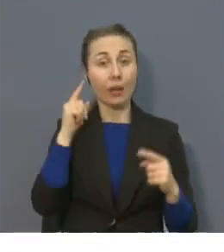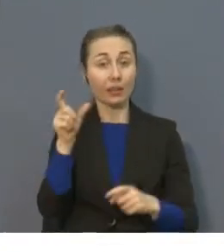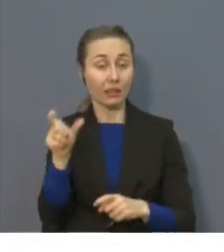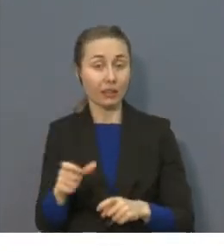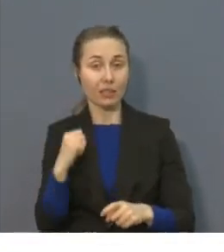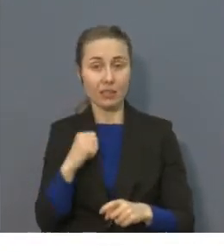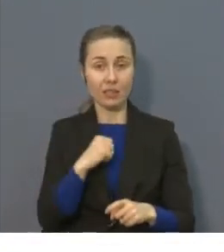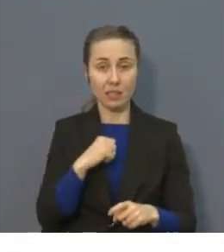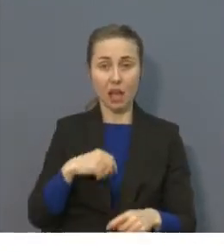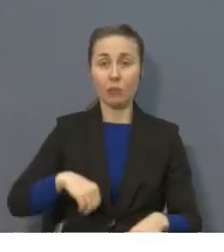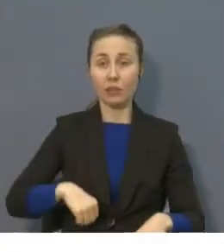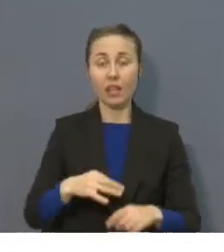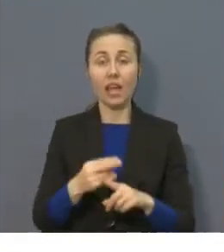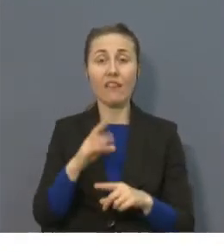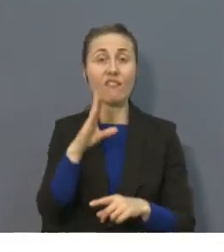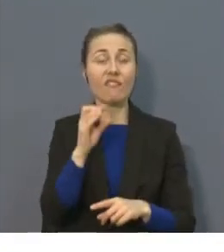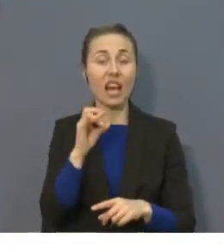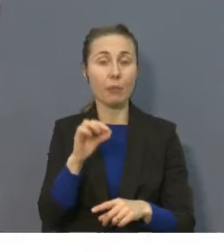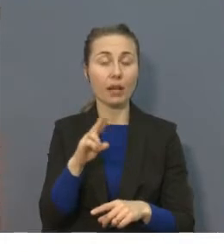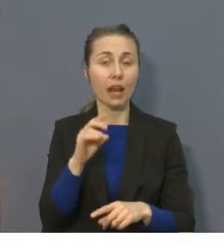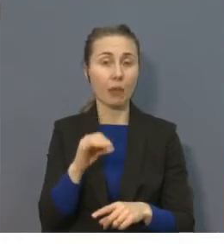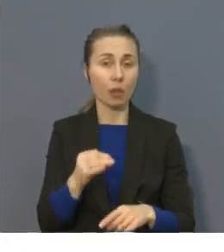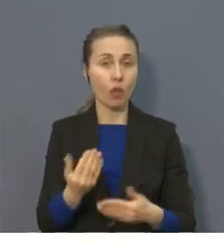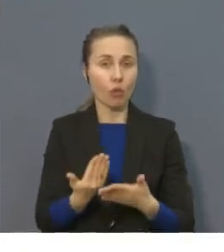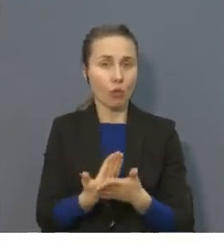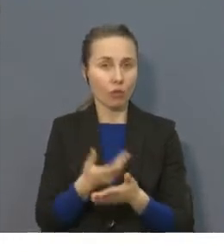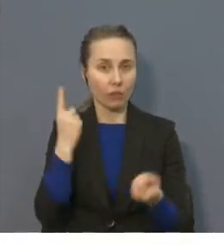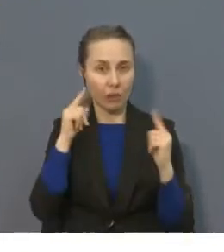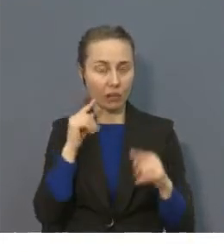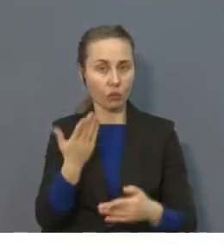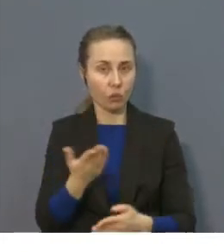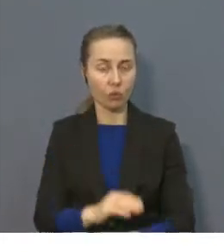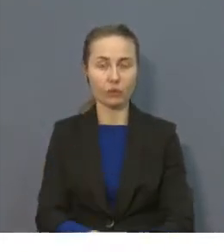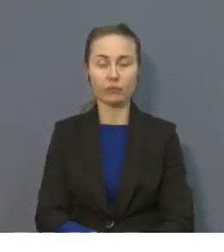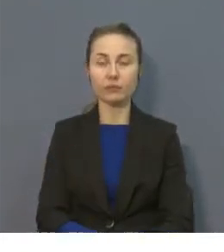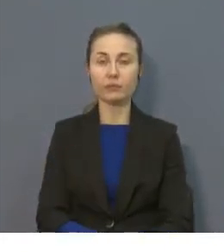болатынбыз. Олар модельдер өз жағынан